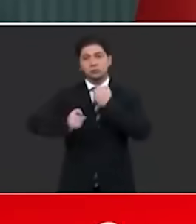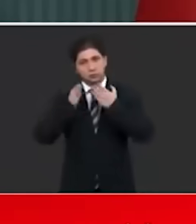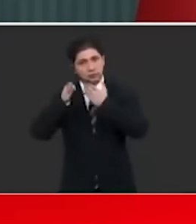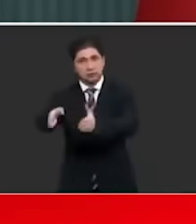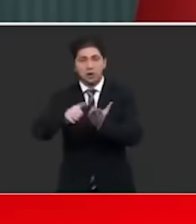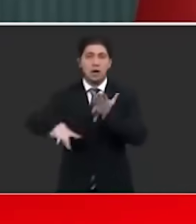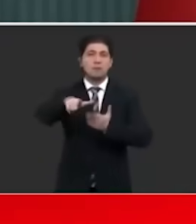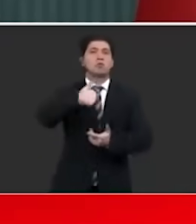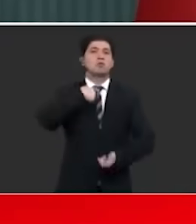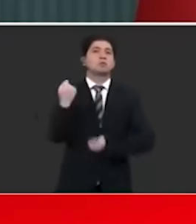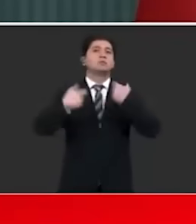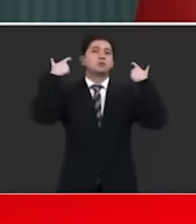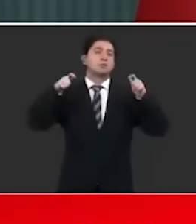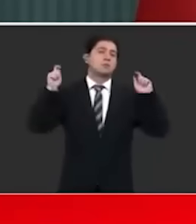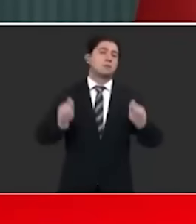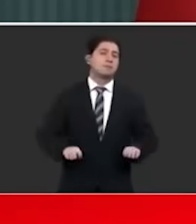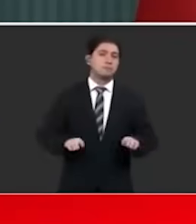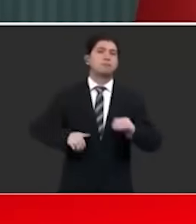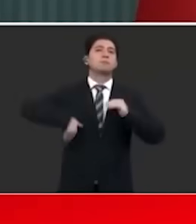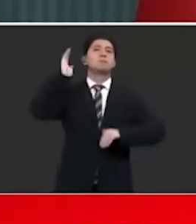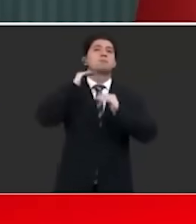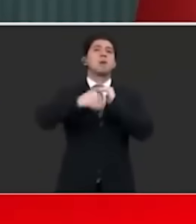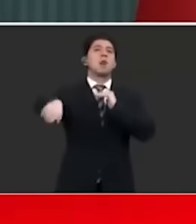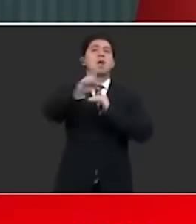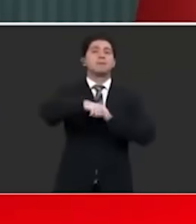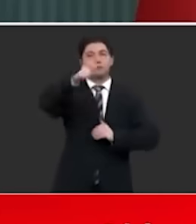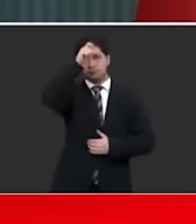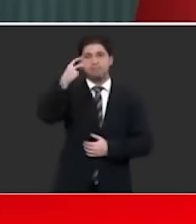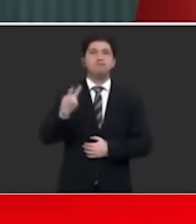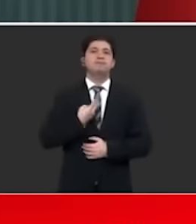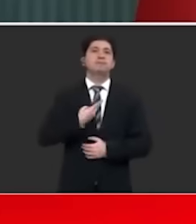çalışıyoruz. Aziz milletim, Türkiye olarak